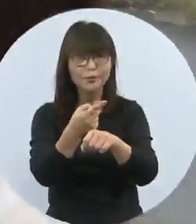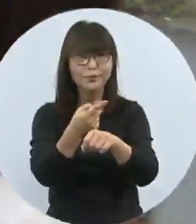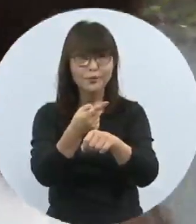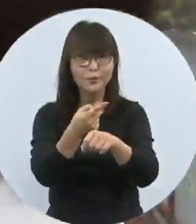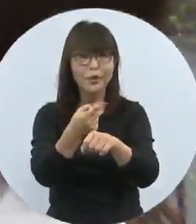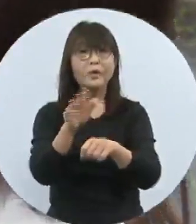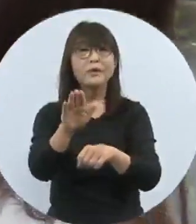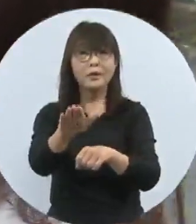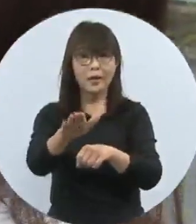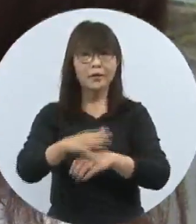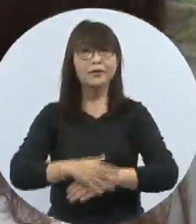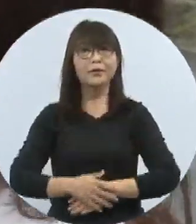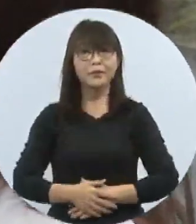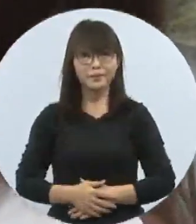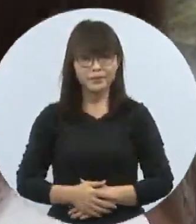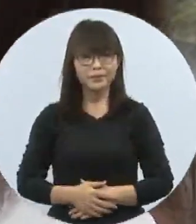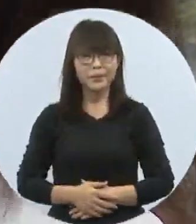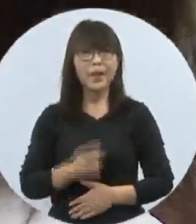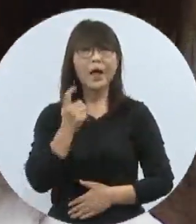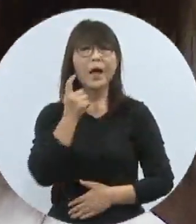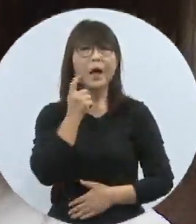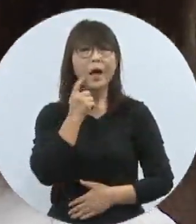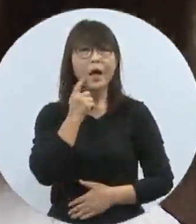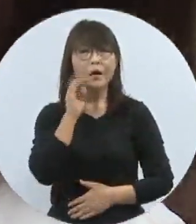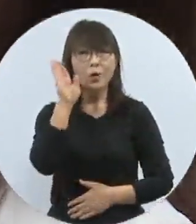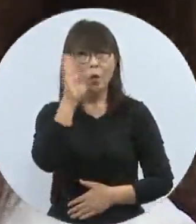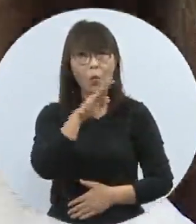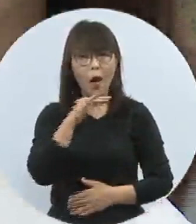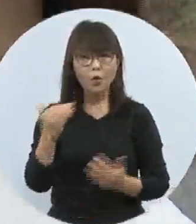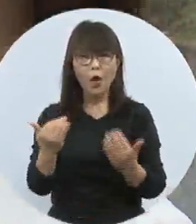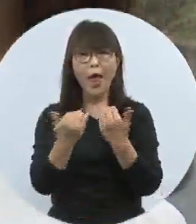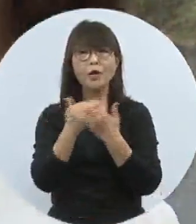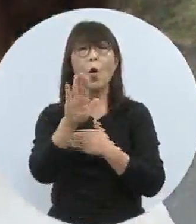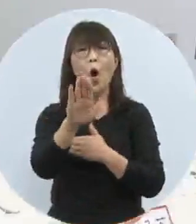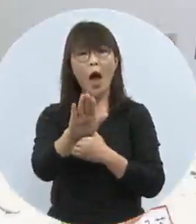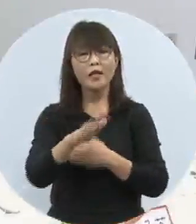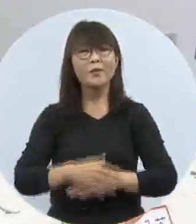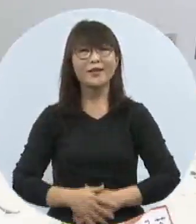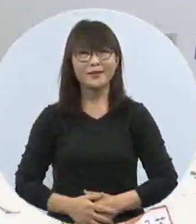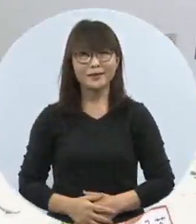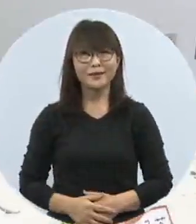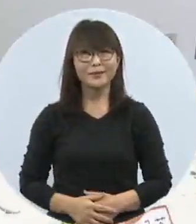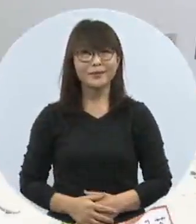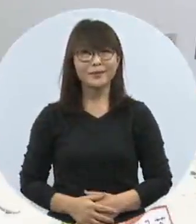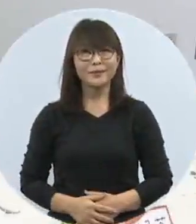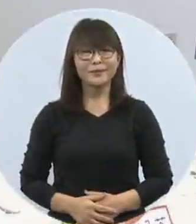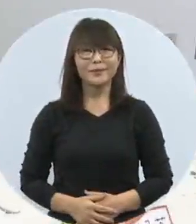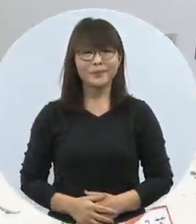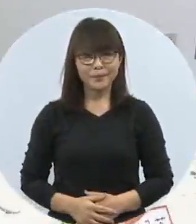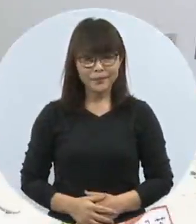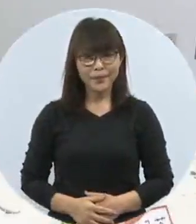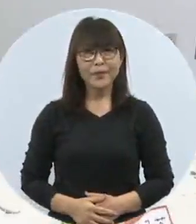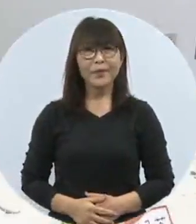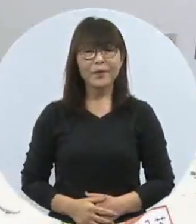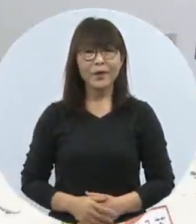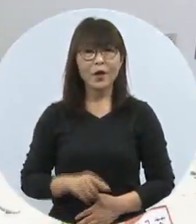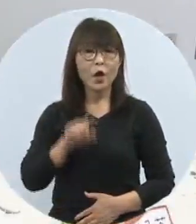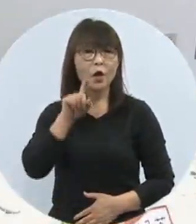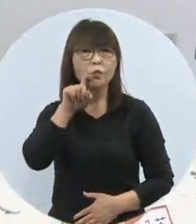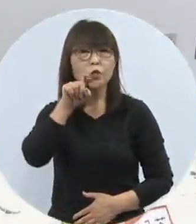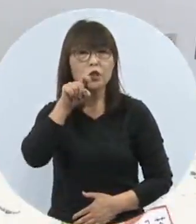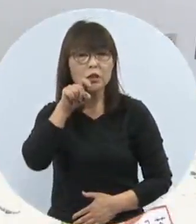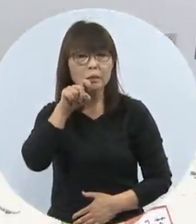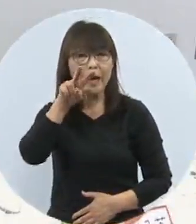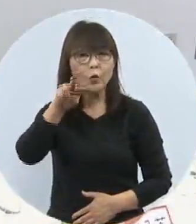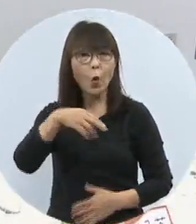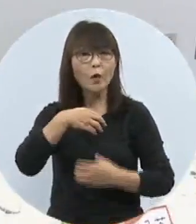りますので、それが歯に影響を及ぼすっていうところですので、 じゃあもう虫歯のリスクって